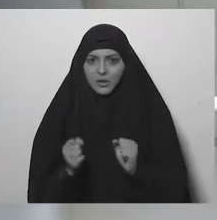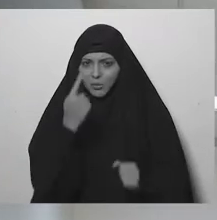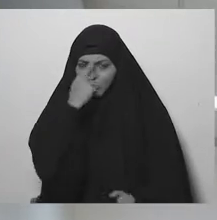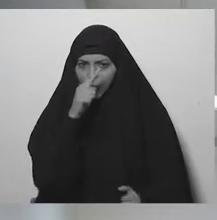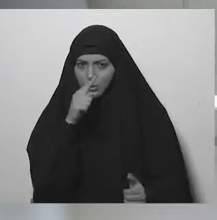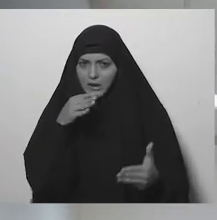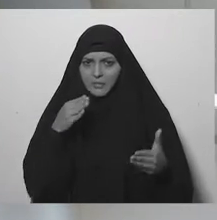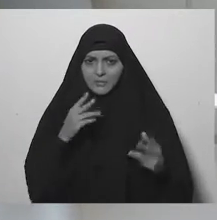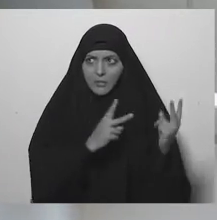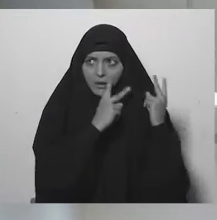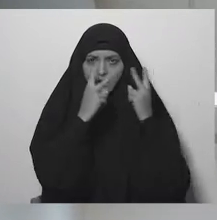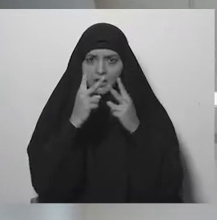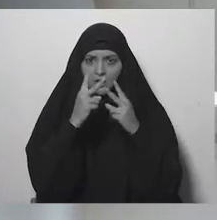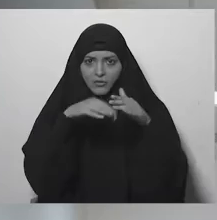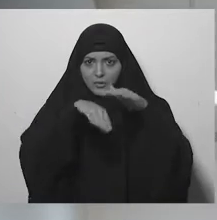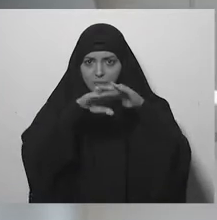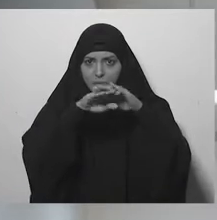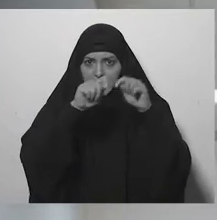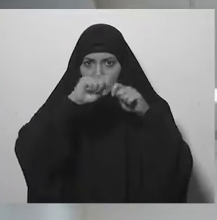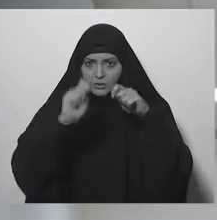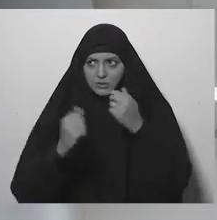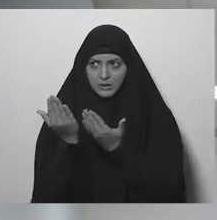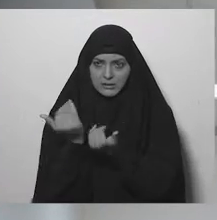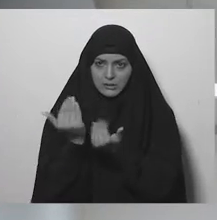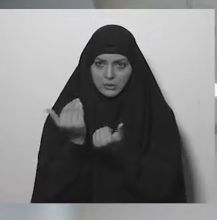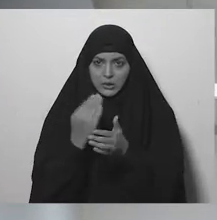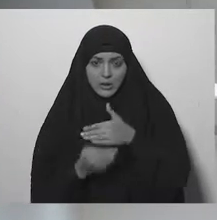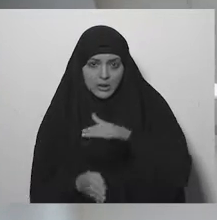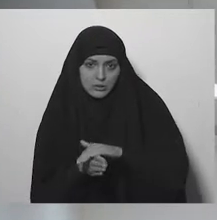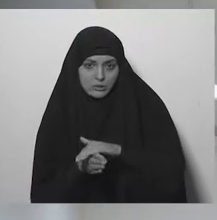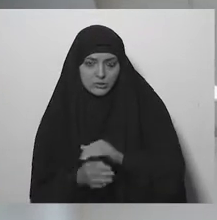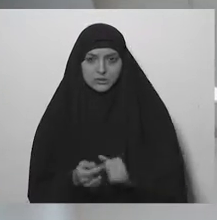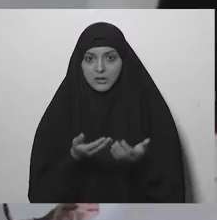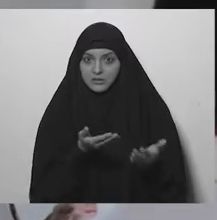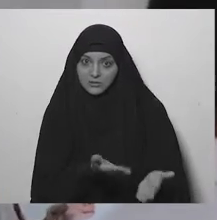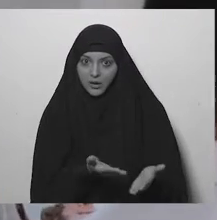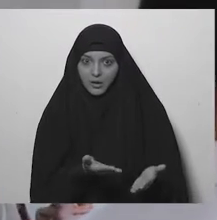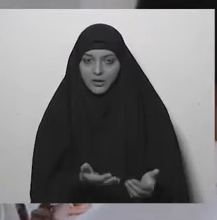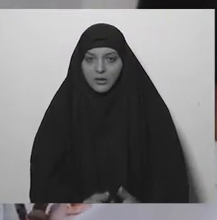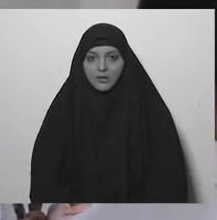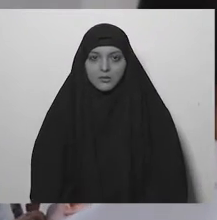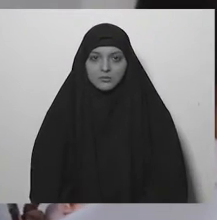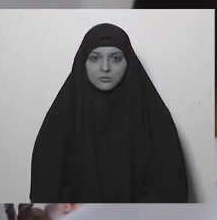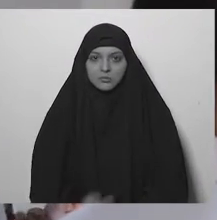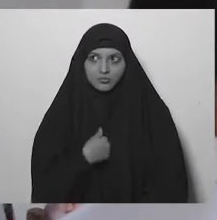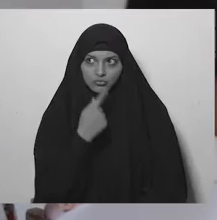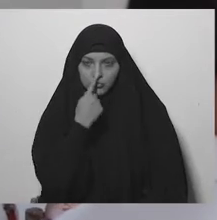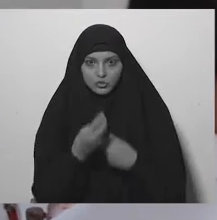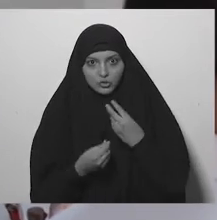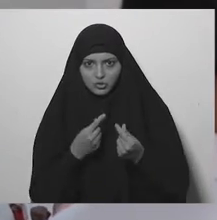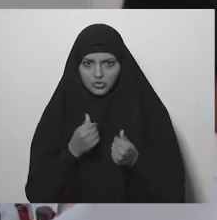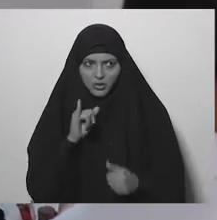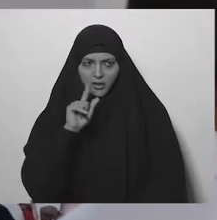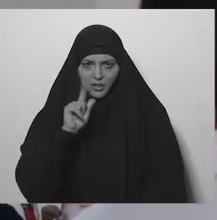pour atteindre le résultat attendu de l'initiative et c'est là où en fait on sent